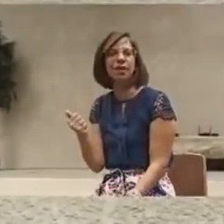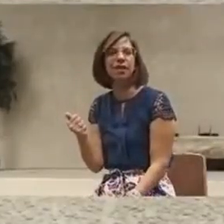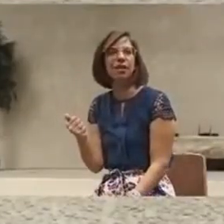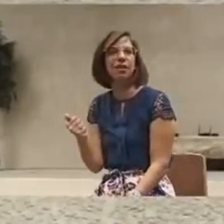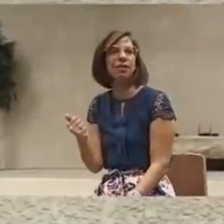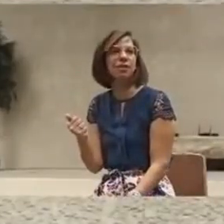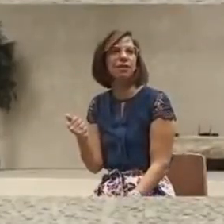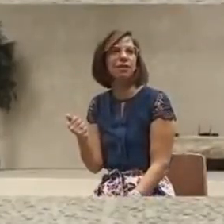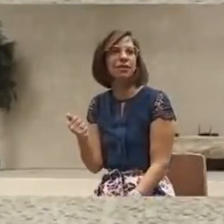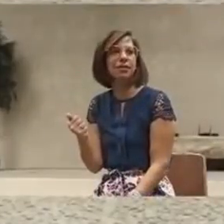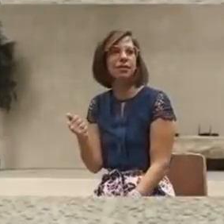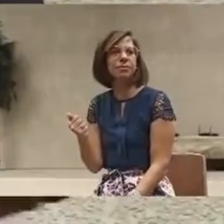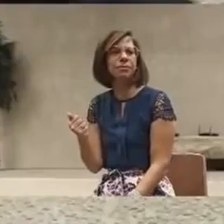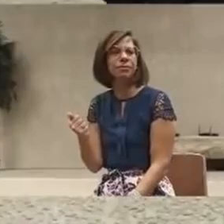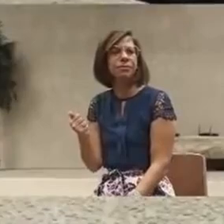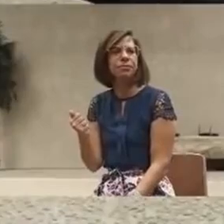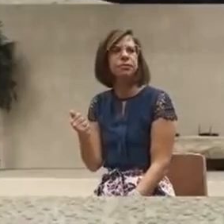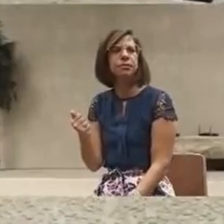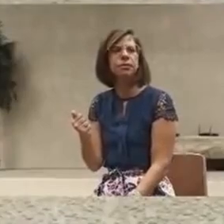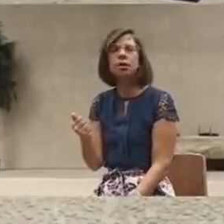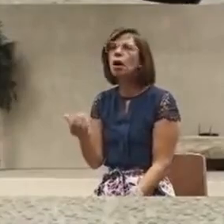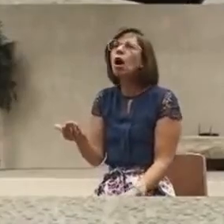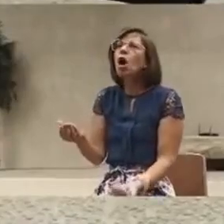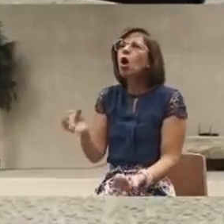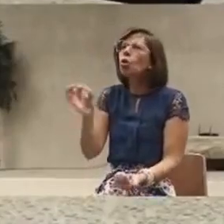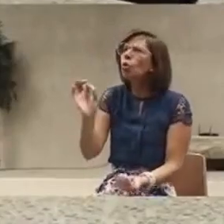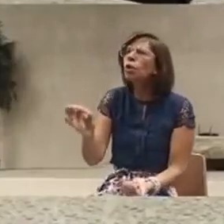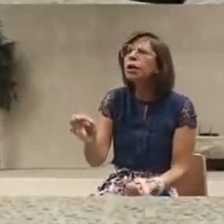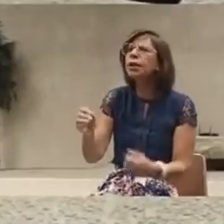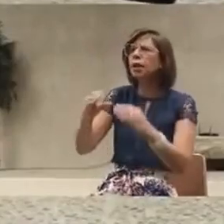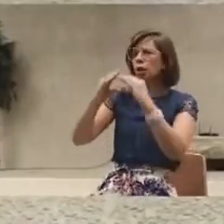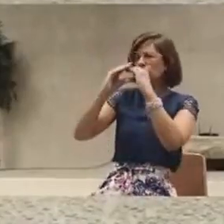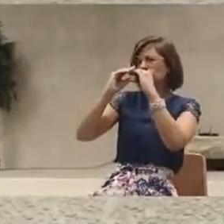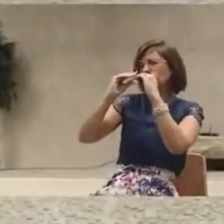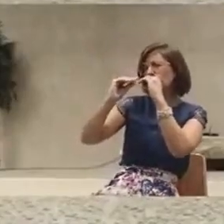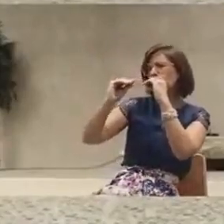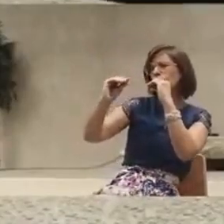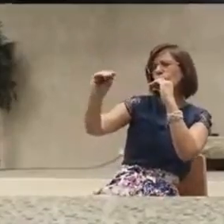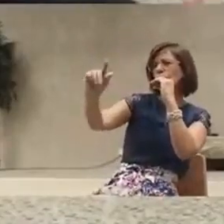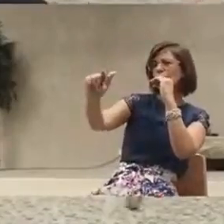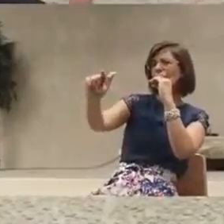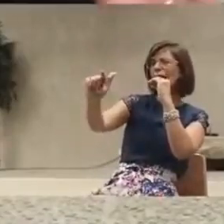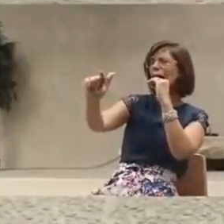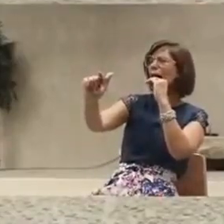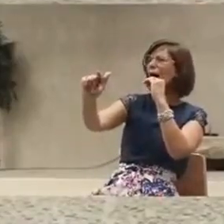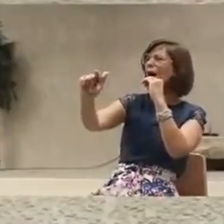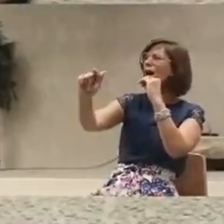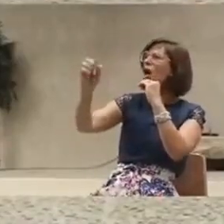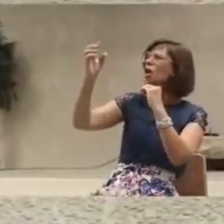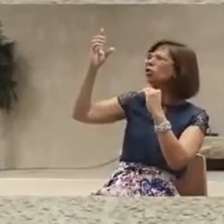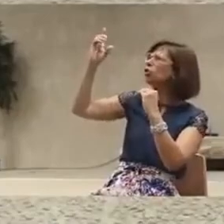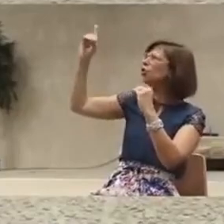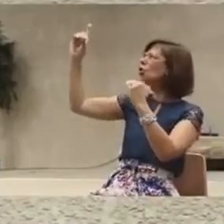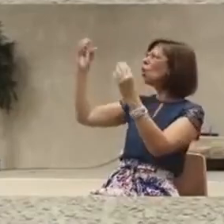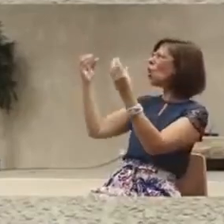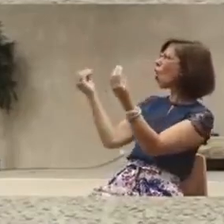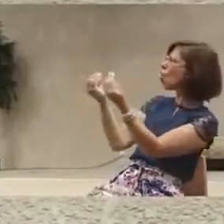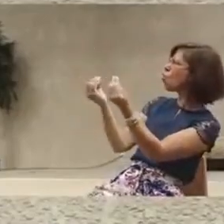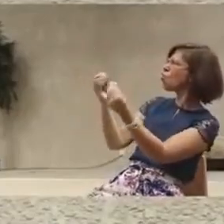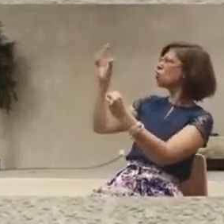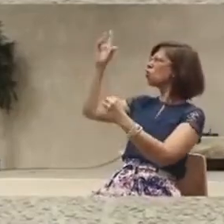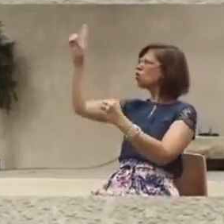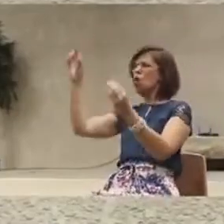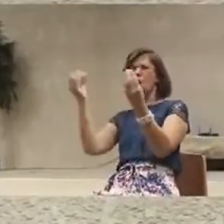Quelle contradiction. Ah, mais où est Dieu? Le veau d'or, etc. Où est notre Dieu? Où est Moïse